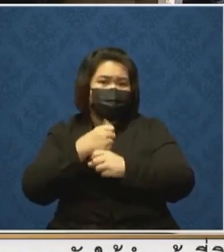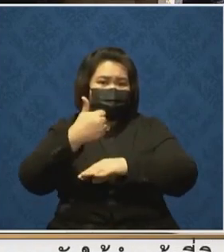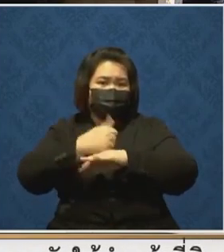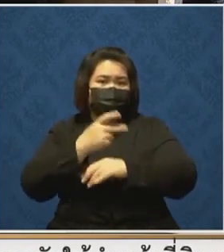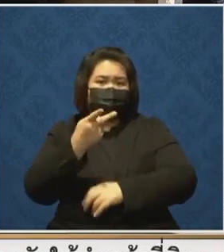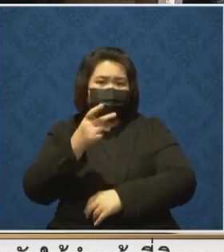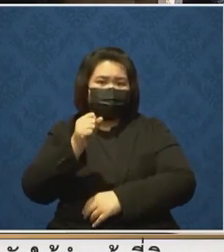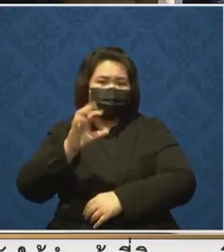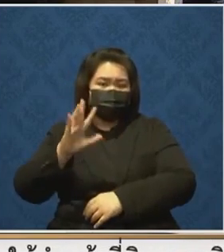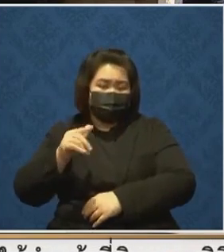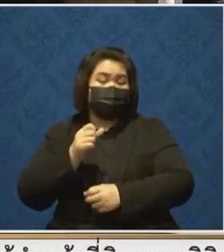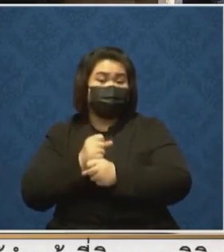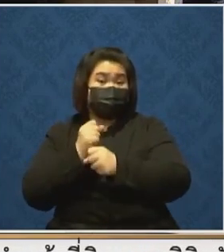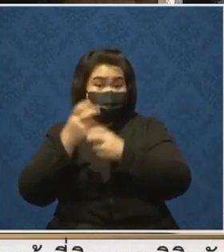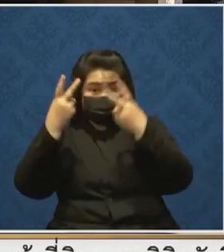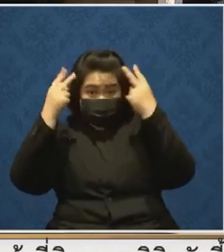นิรี